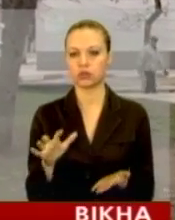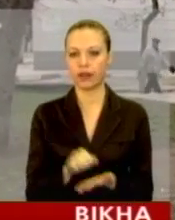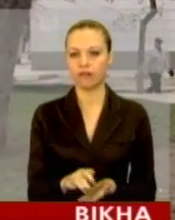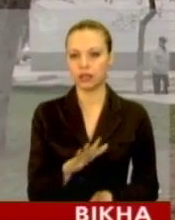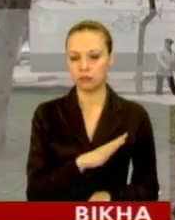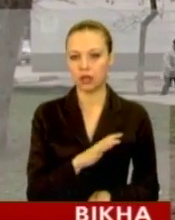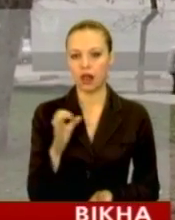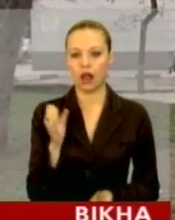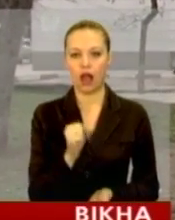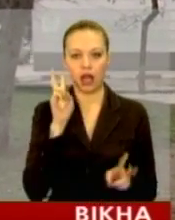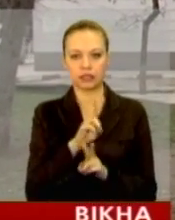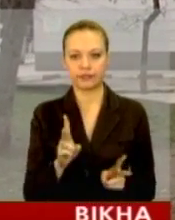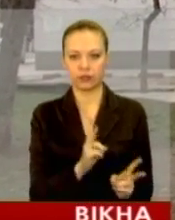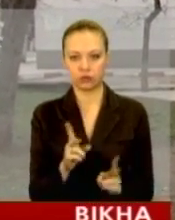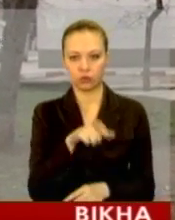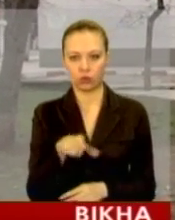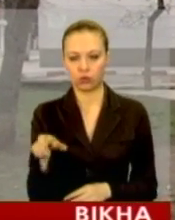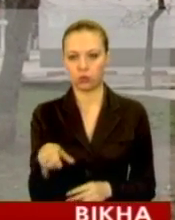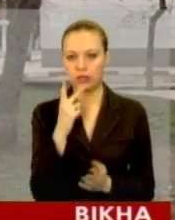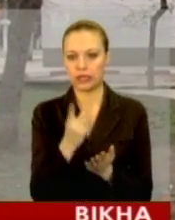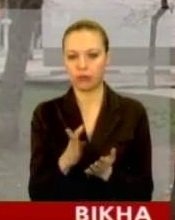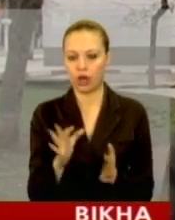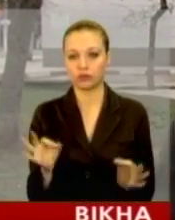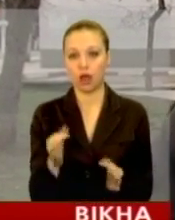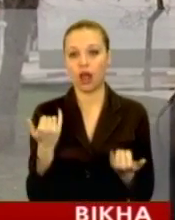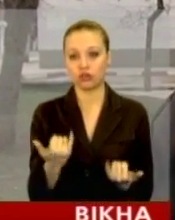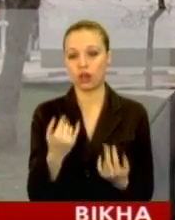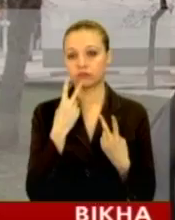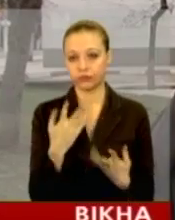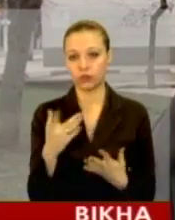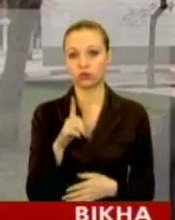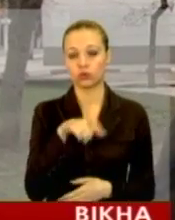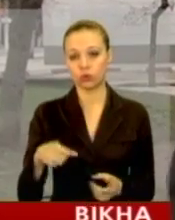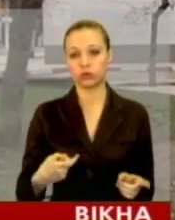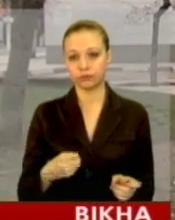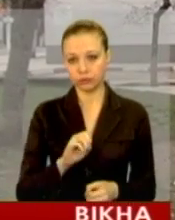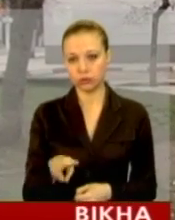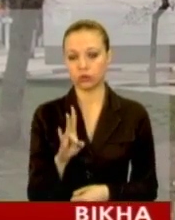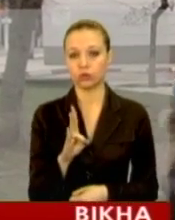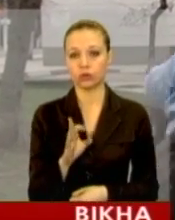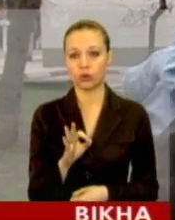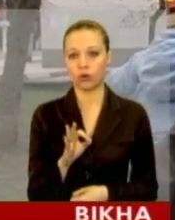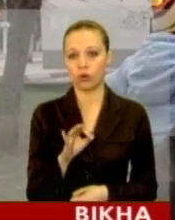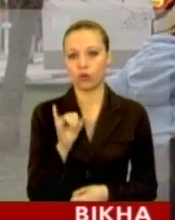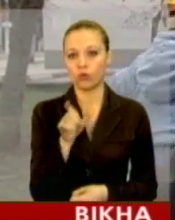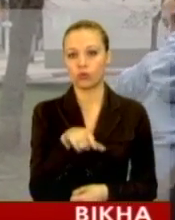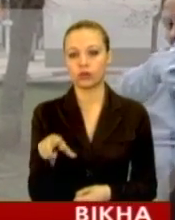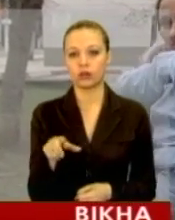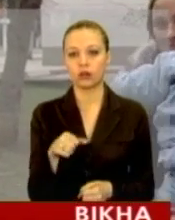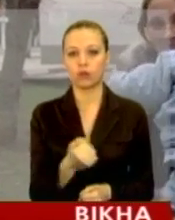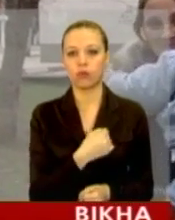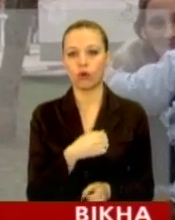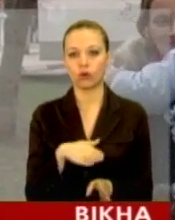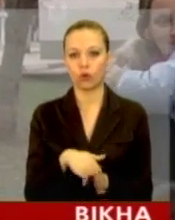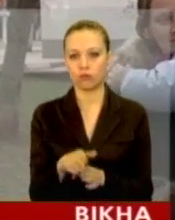а неізвісно хто. Тобто не показували взагалі нікого. Коли зараз просто видно, що люди вооружені, але у них боекомплект